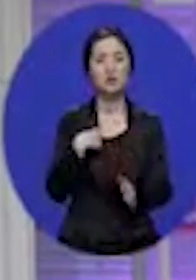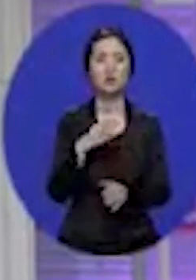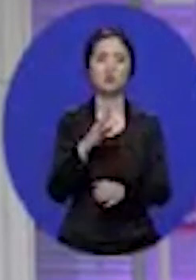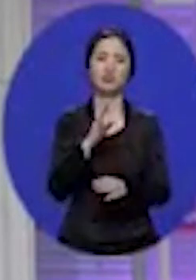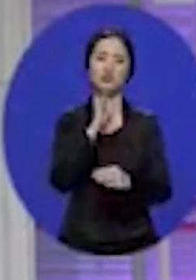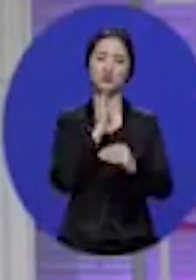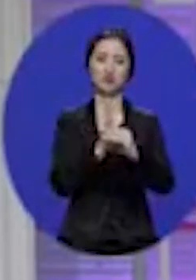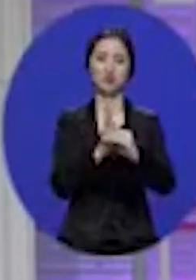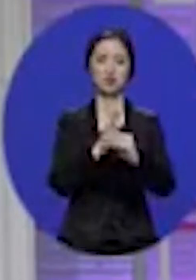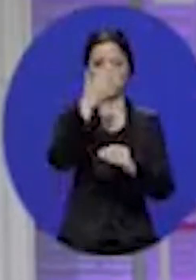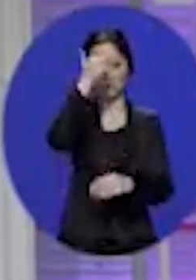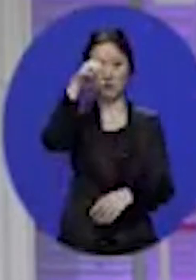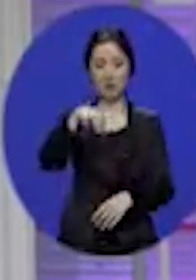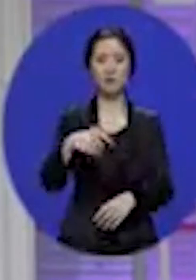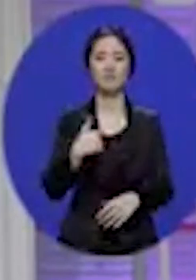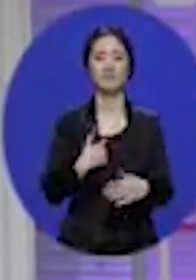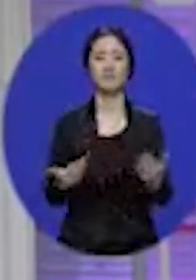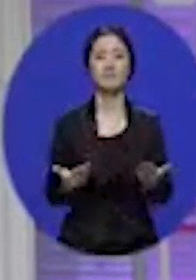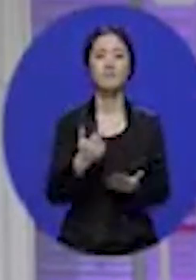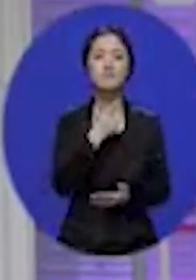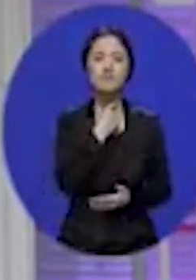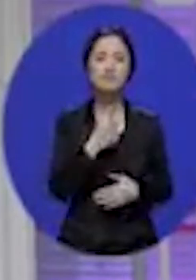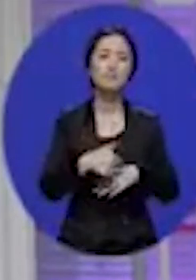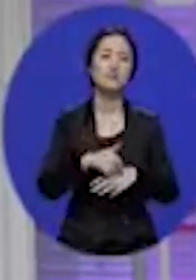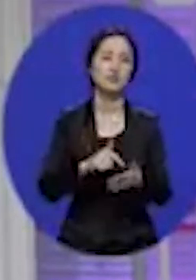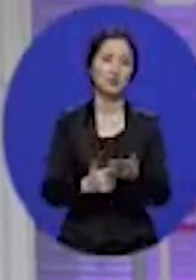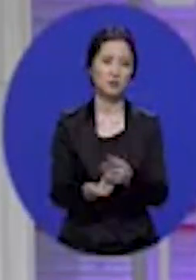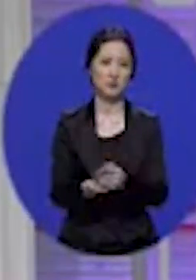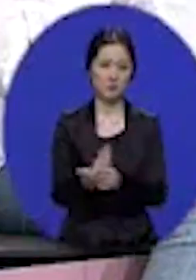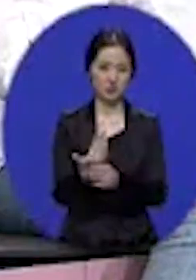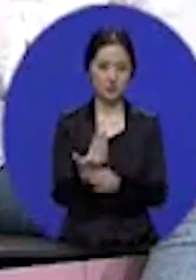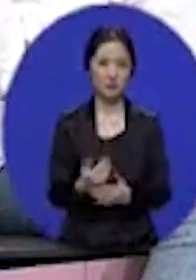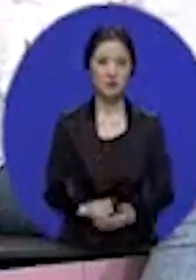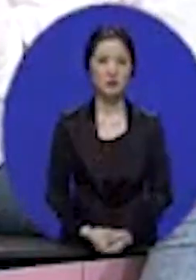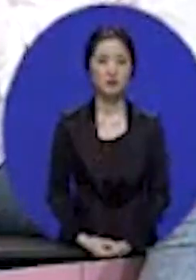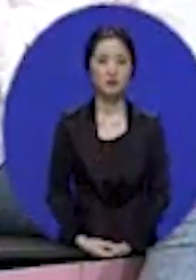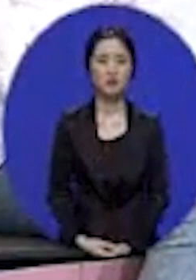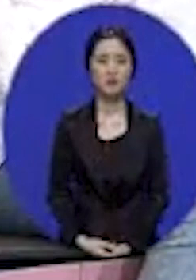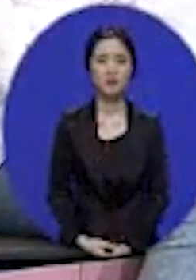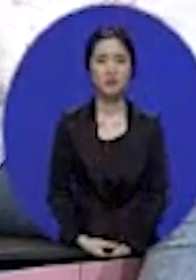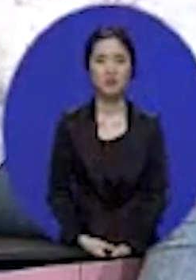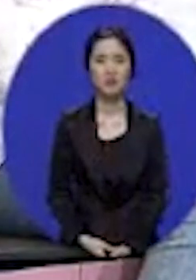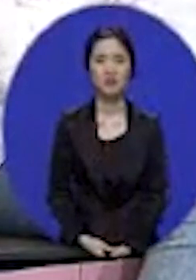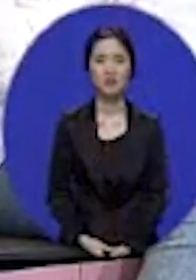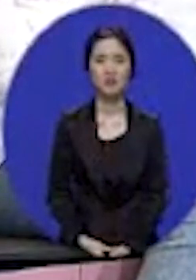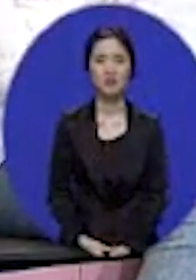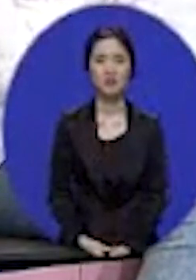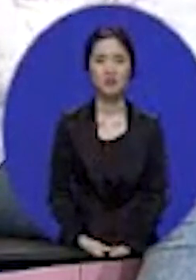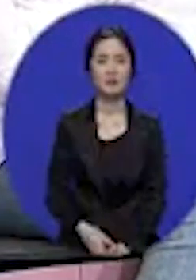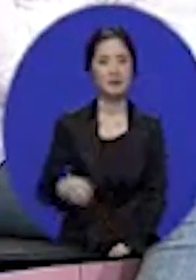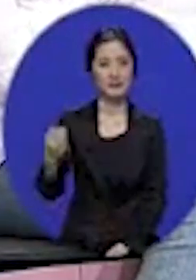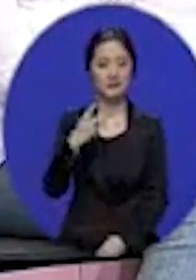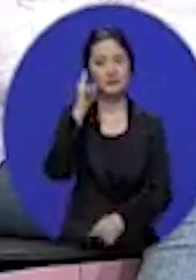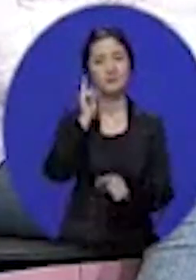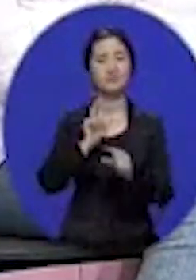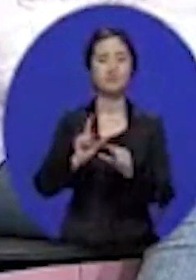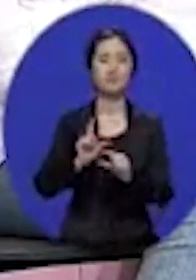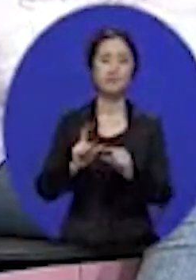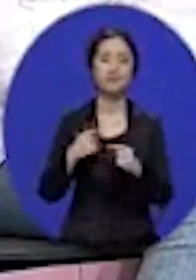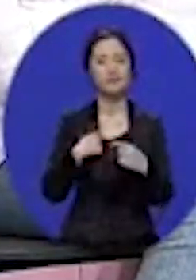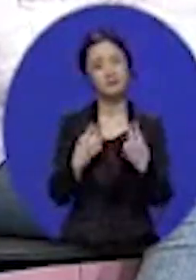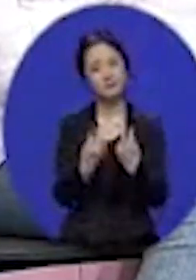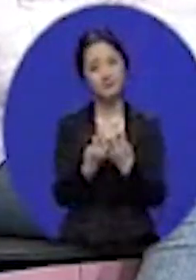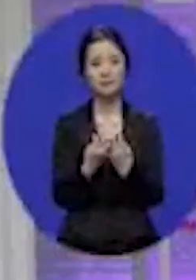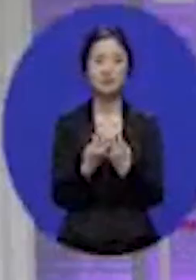정말 방송을 하고 싶은 그런 마음이 막 들끓기 시작하는 거였습니다. 그때부터 또 고민하기 시작했어요. 어떻게 하면